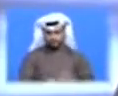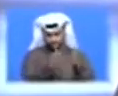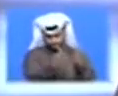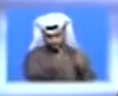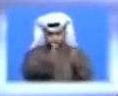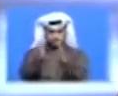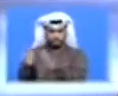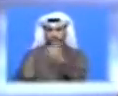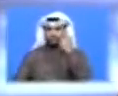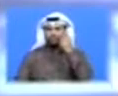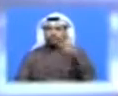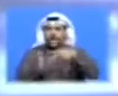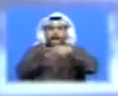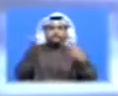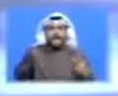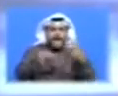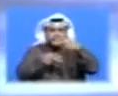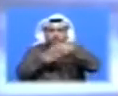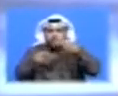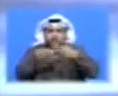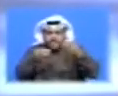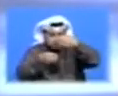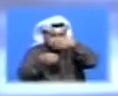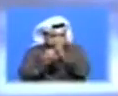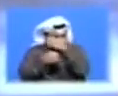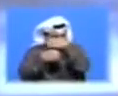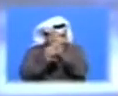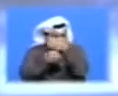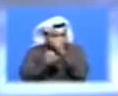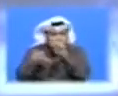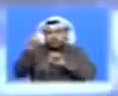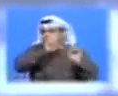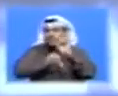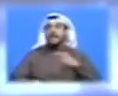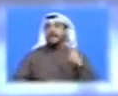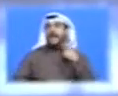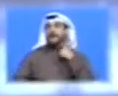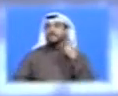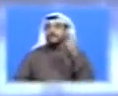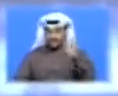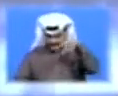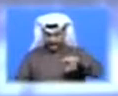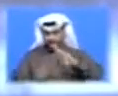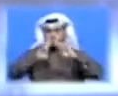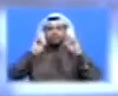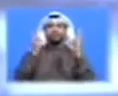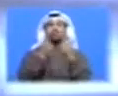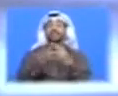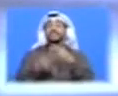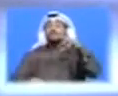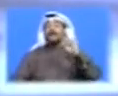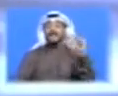أقام معهد الكويت للأبحاث العلمية مؤتمرا صحفيا للإعلان عن إقامة المؤتمر الدولي الثالث ومؤتمر